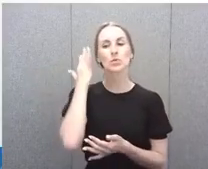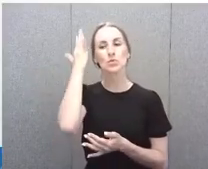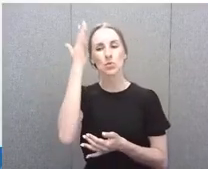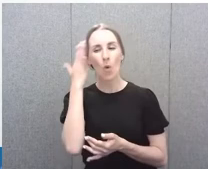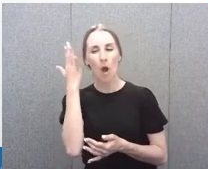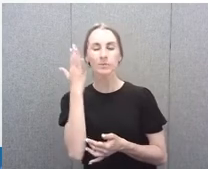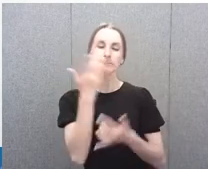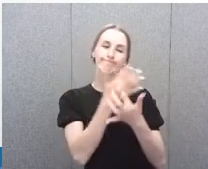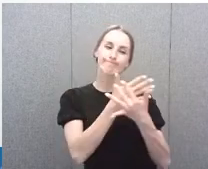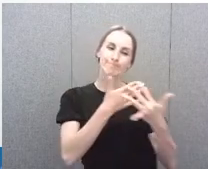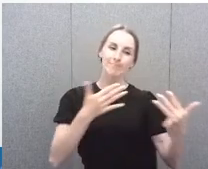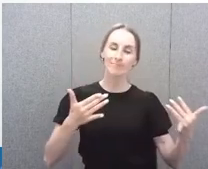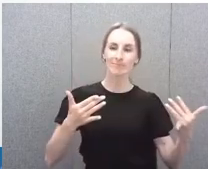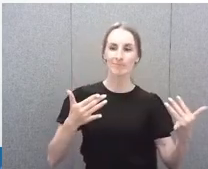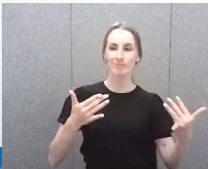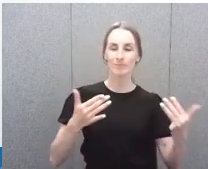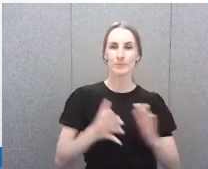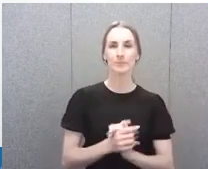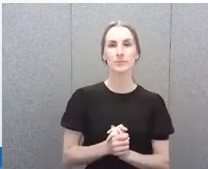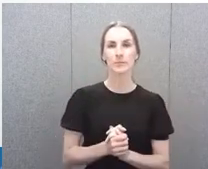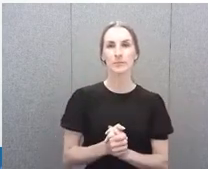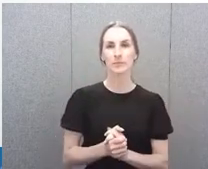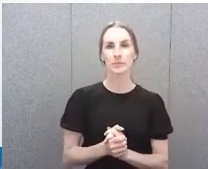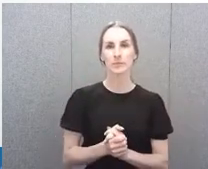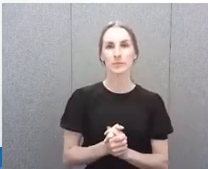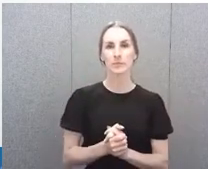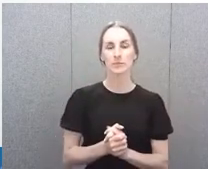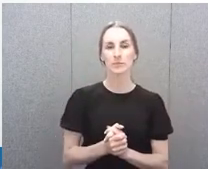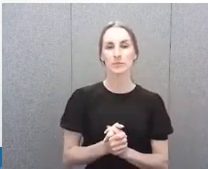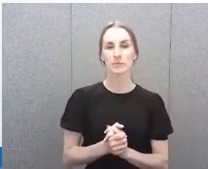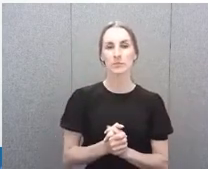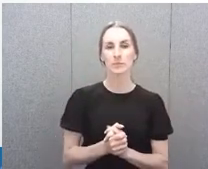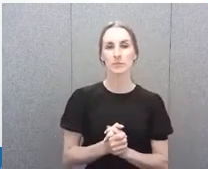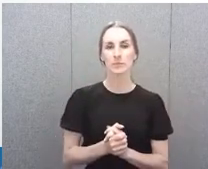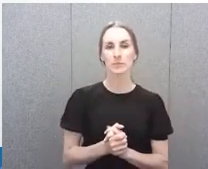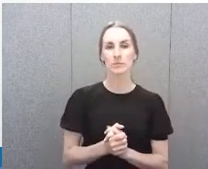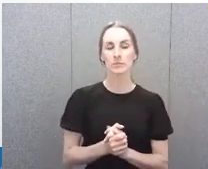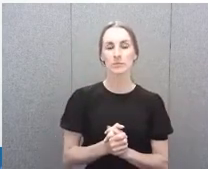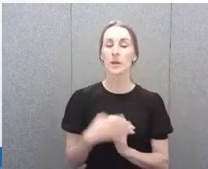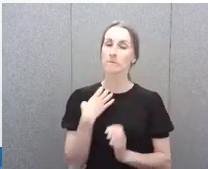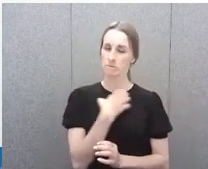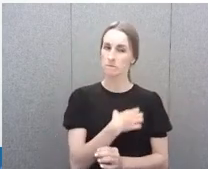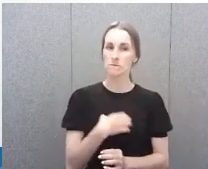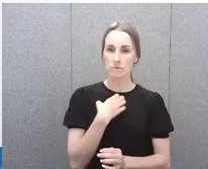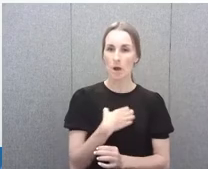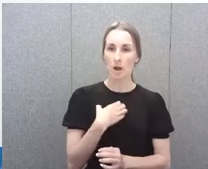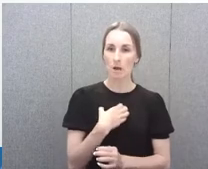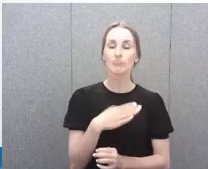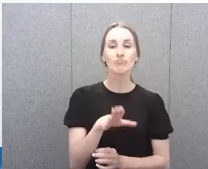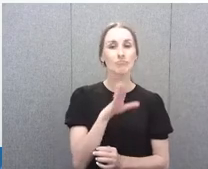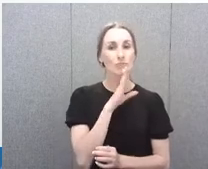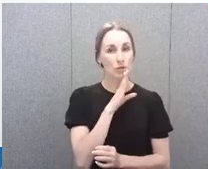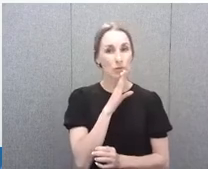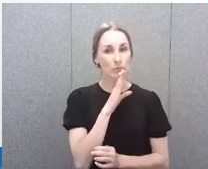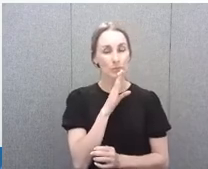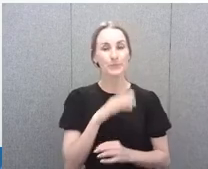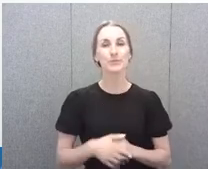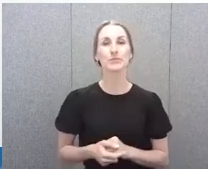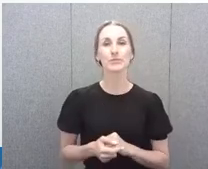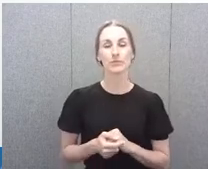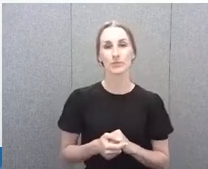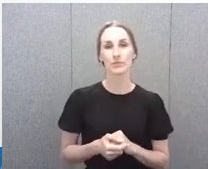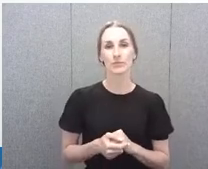Это разновидность наших мнений, понятий. наверное, самое главное среди тех